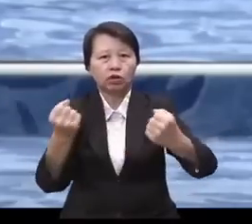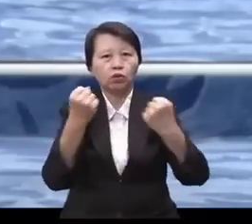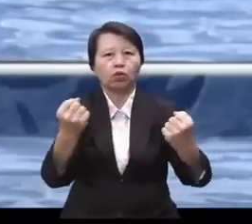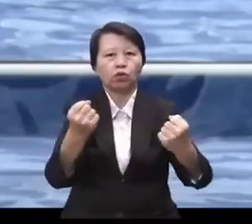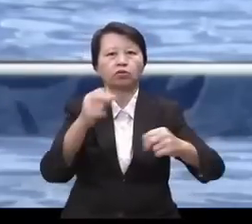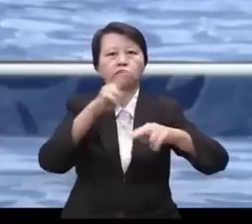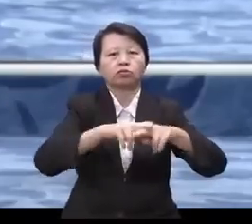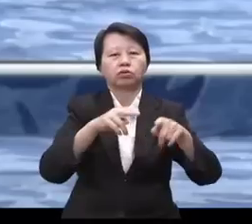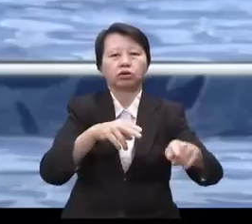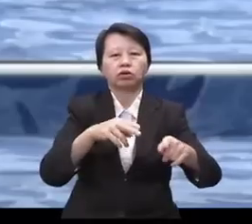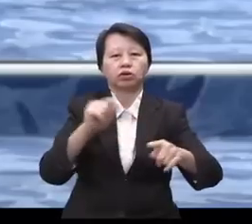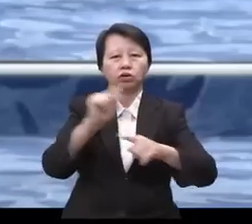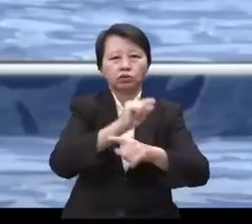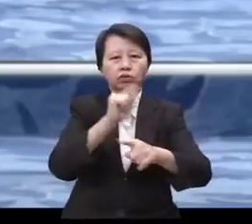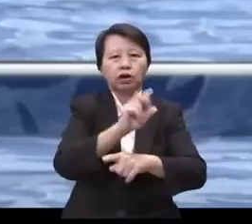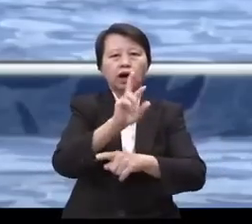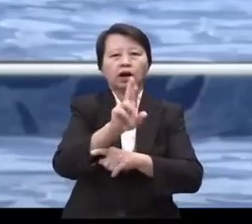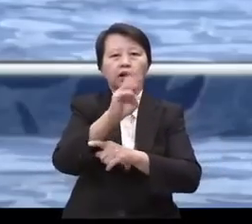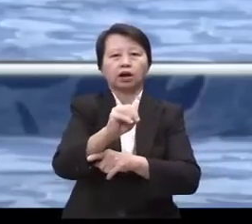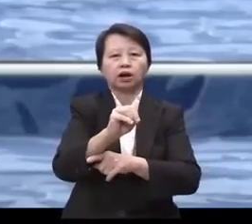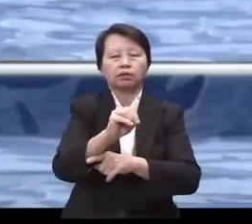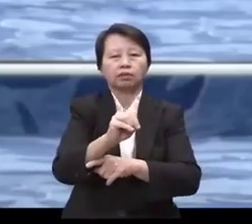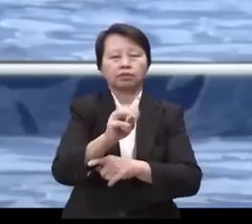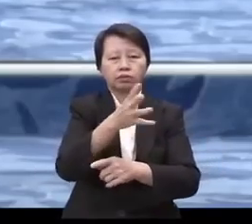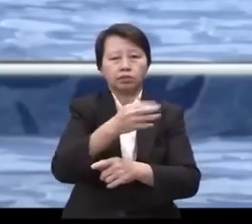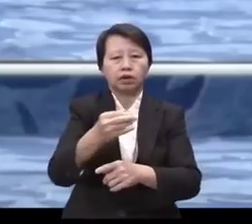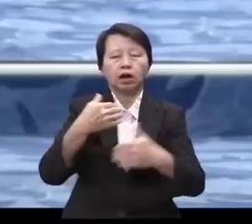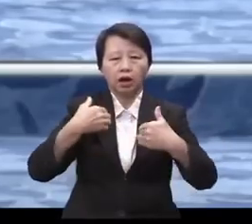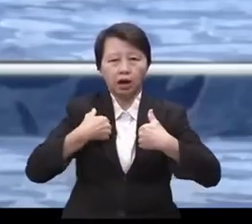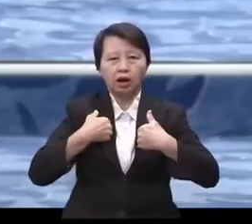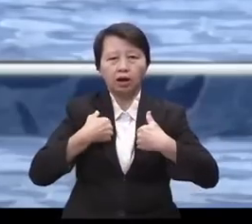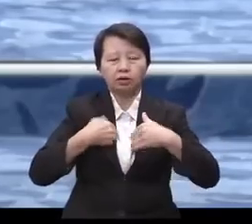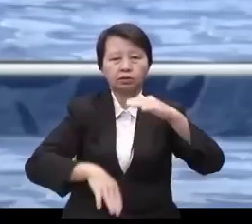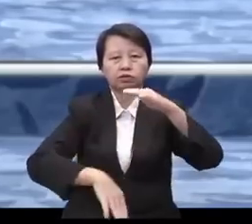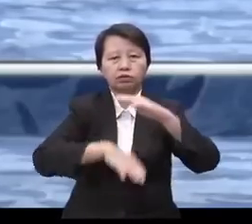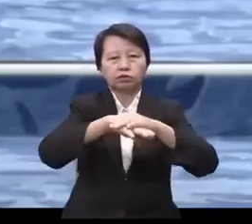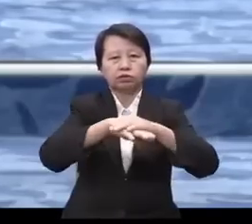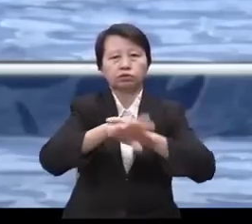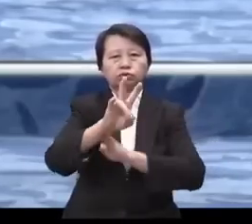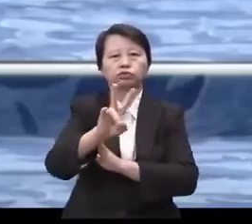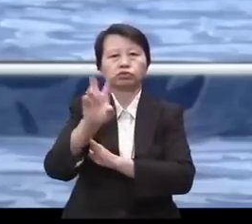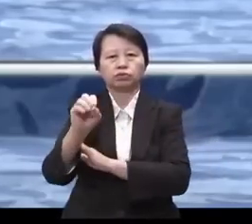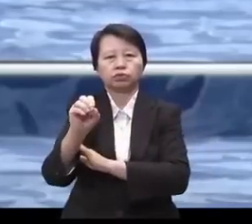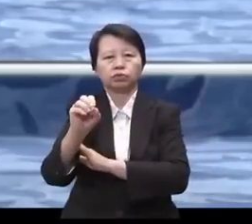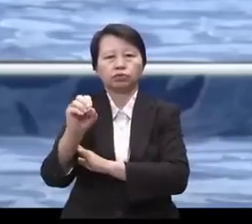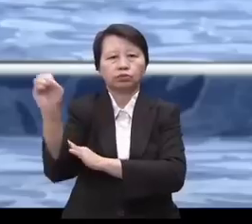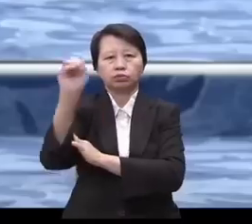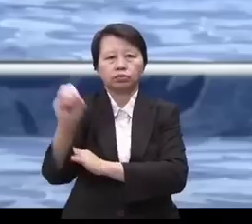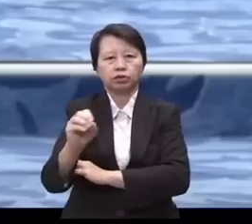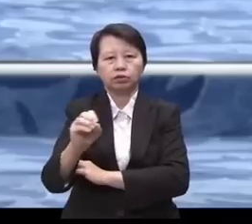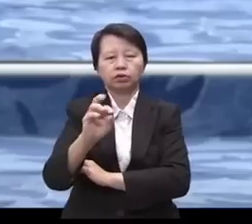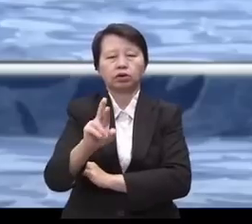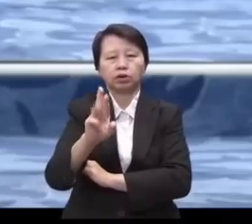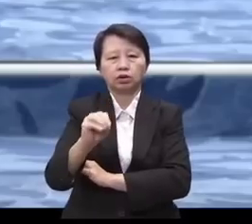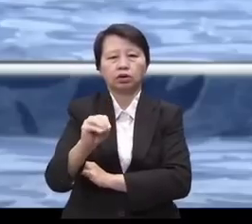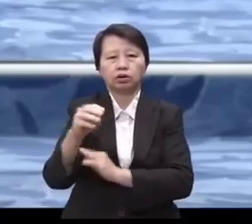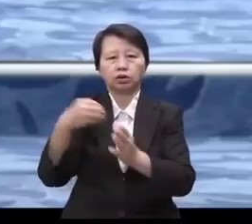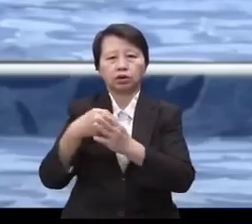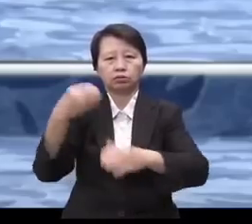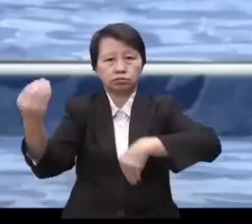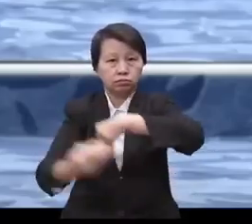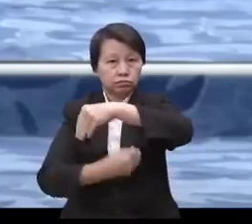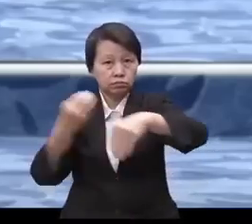memperkuatkan kedudukan, menggunakan ringgit, dan oleh itu ada yang mencecah sampai 70% ringgit dalam